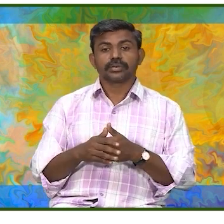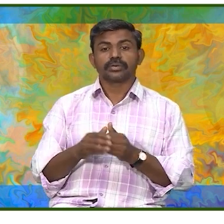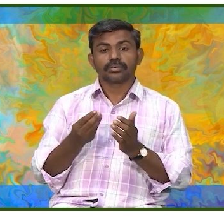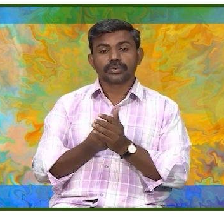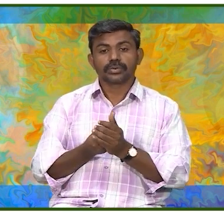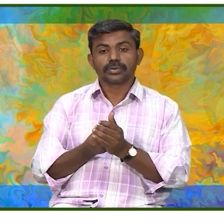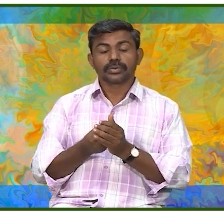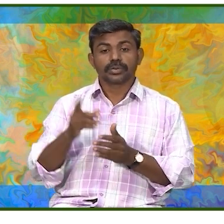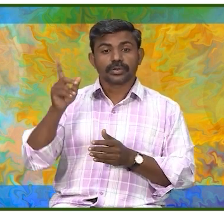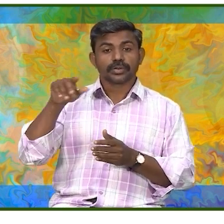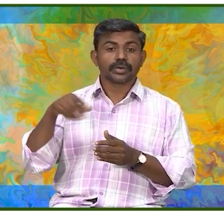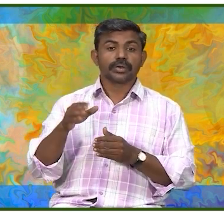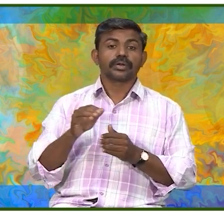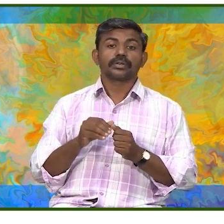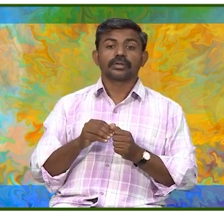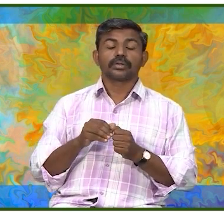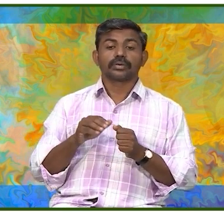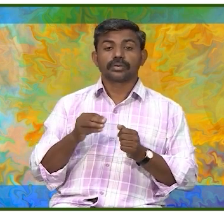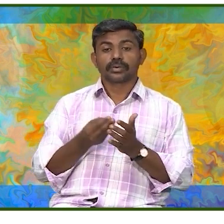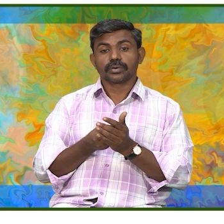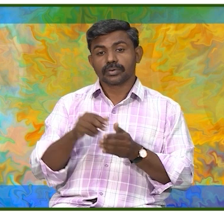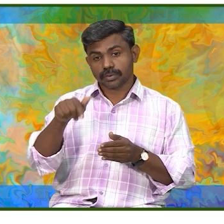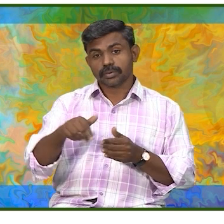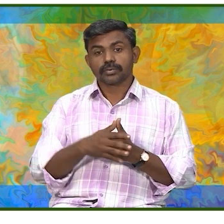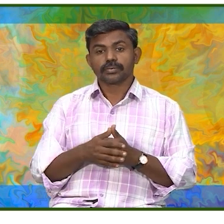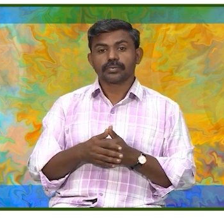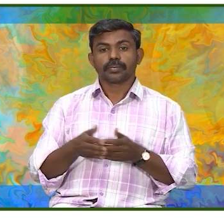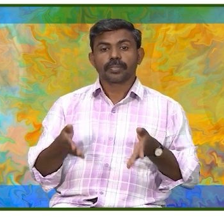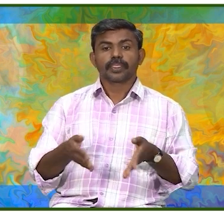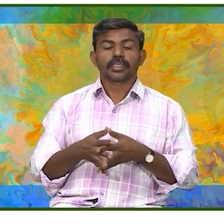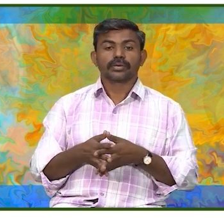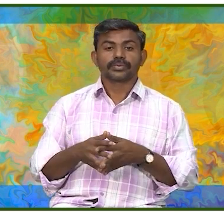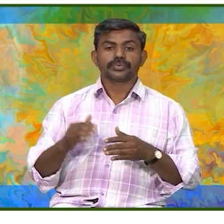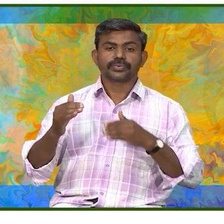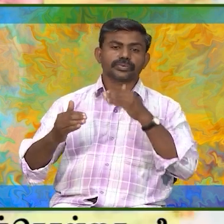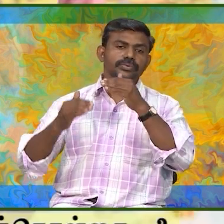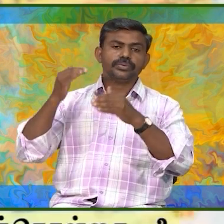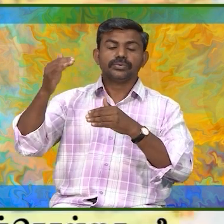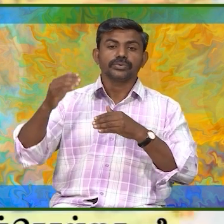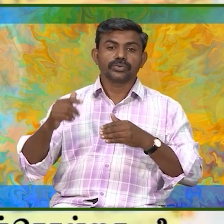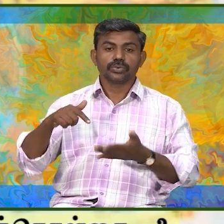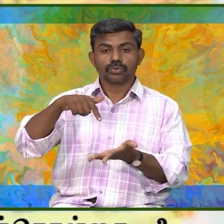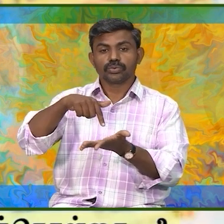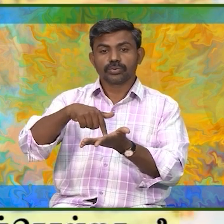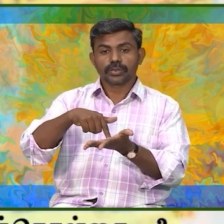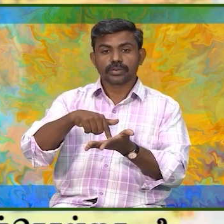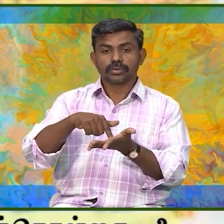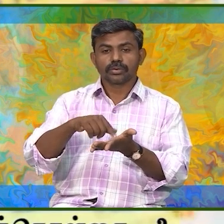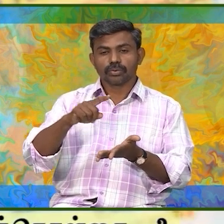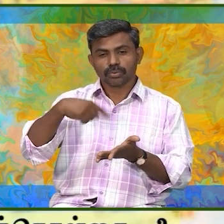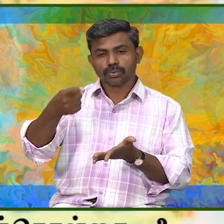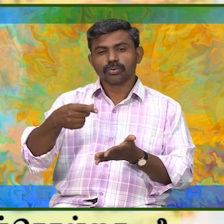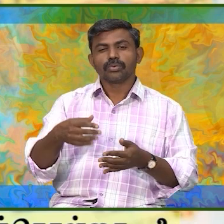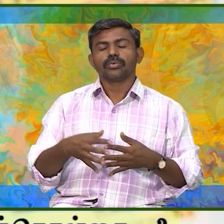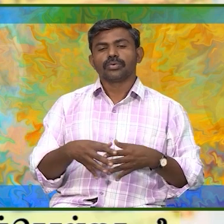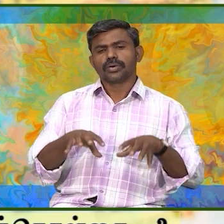மொத்தத்தில் 8 நாடுகள் இந்த சார்க் அமைப்பில் இருக்கிறது. இது வருடம் வருடம் உச்சி மாநாடு நடத்தி ஒவ்வொரு